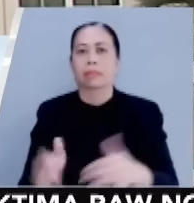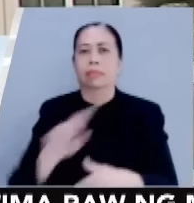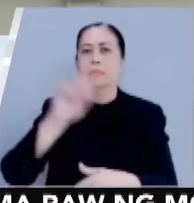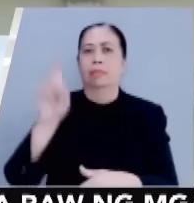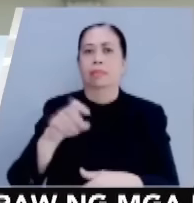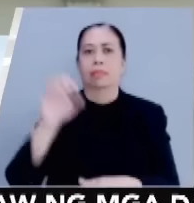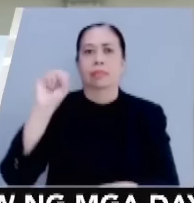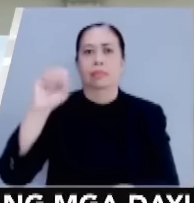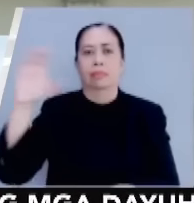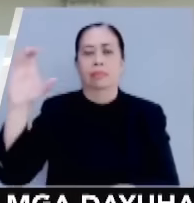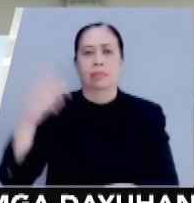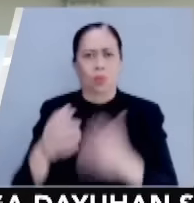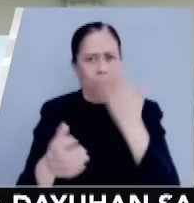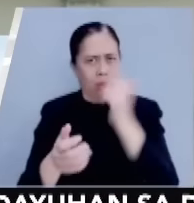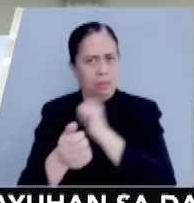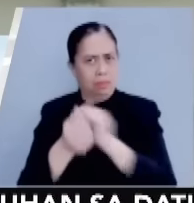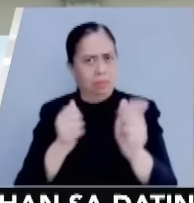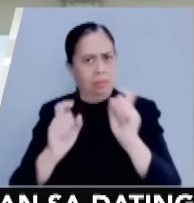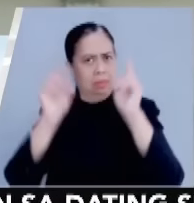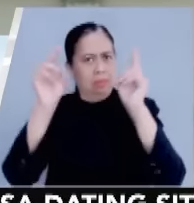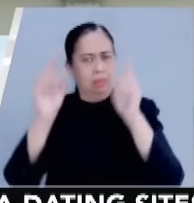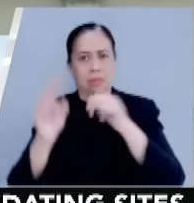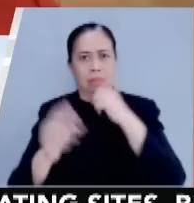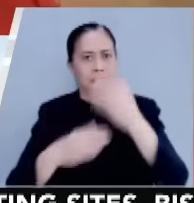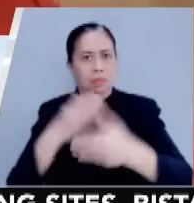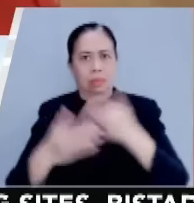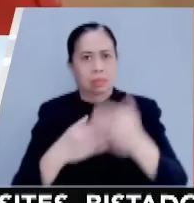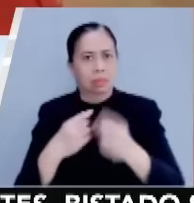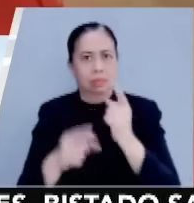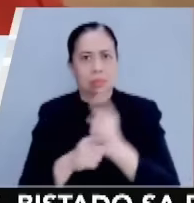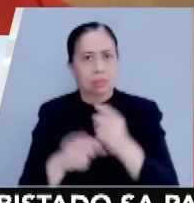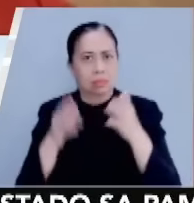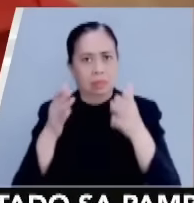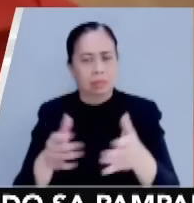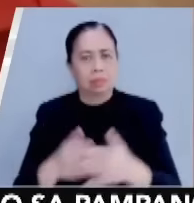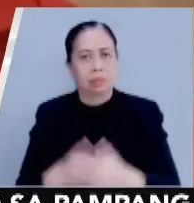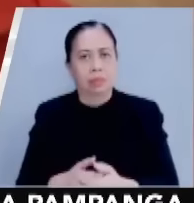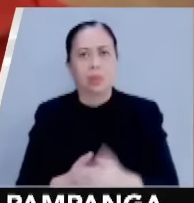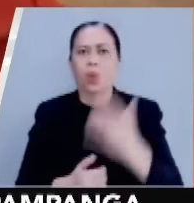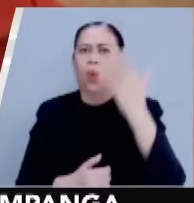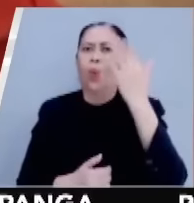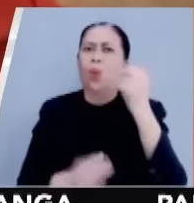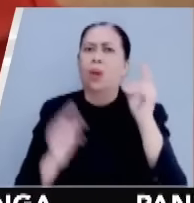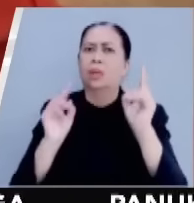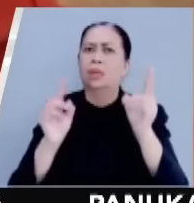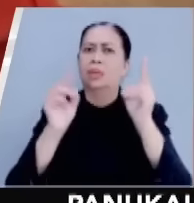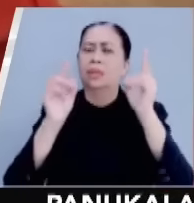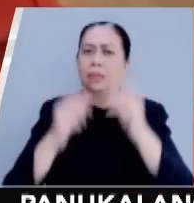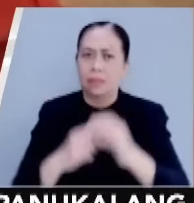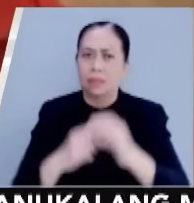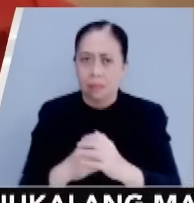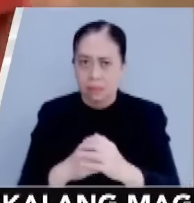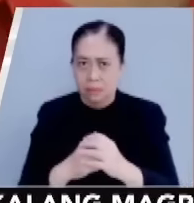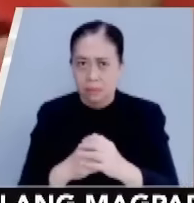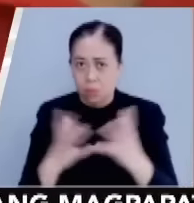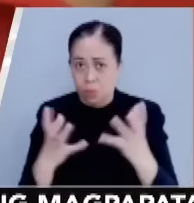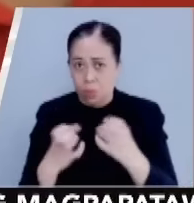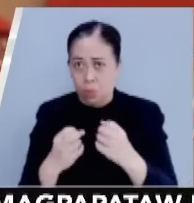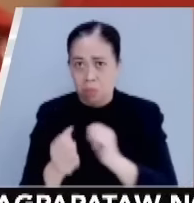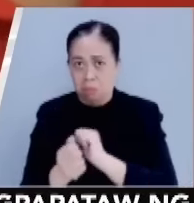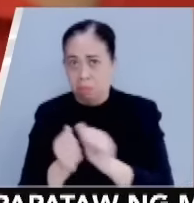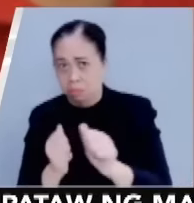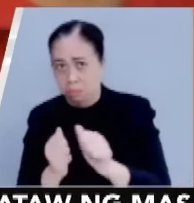ang pagpasa nito dahil hindi dumaan sa tamang proseso. Bakit niyo minamadali? May gusto ba kayong ilusot? Bakit ayaw